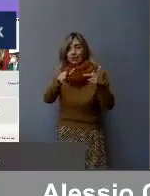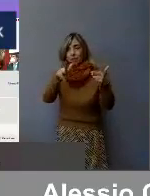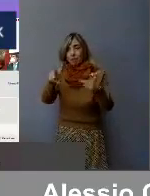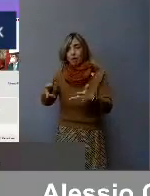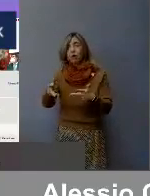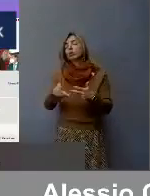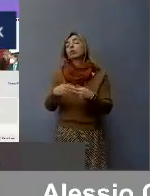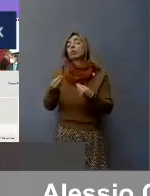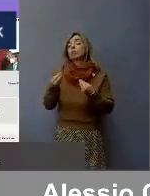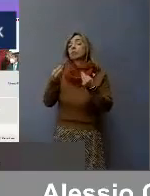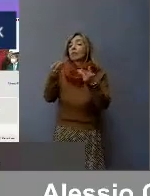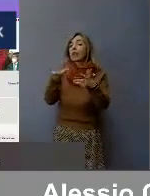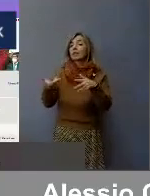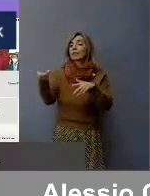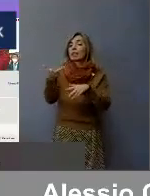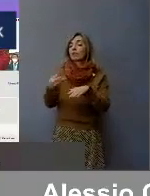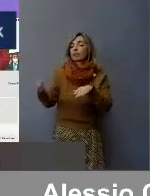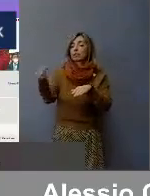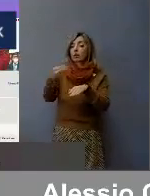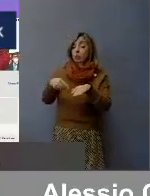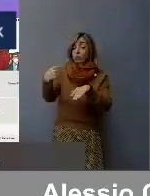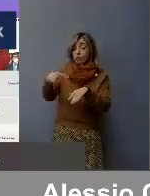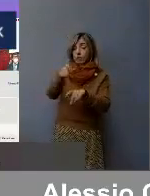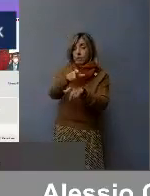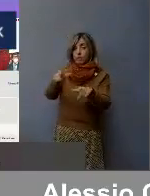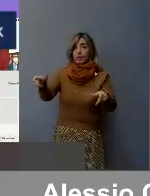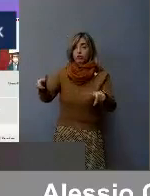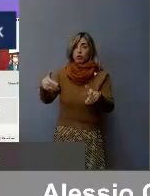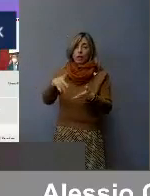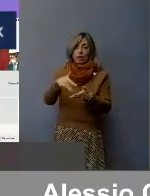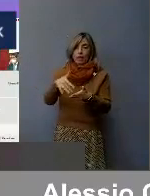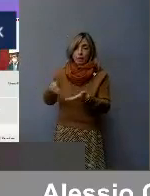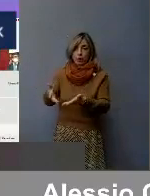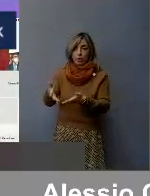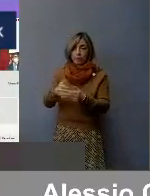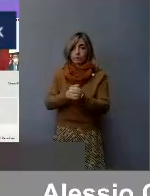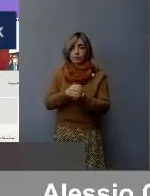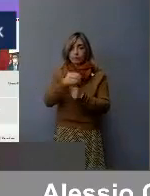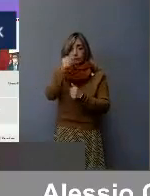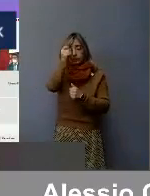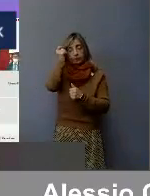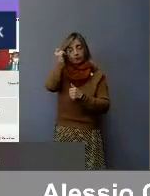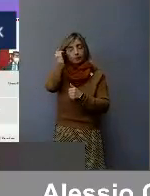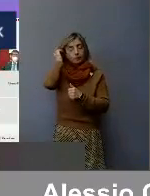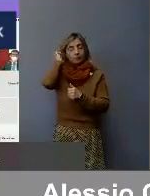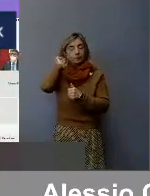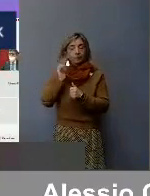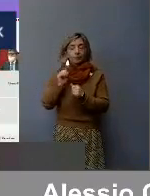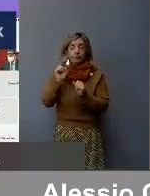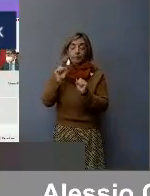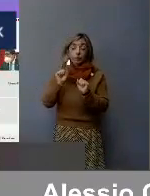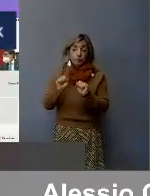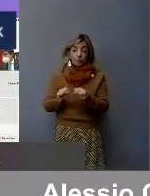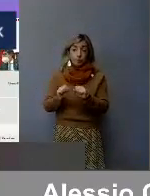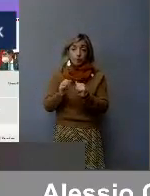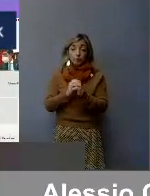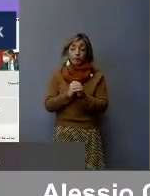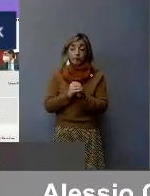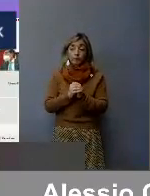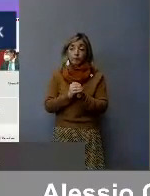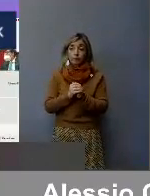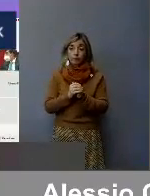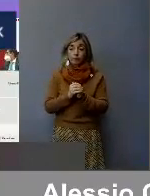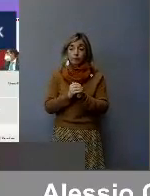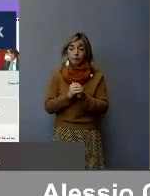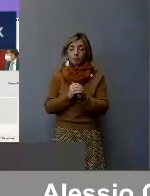aggiuntivi a queste persone debole e si può quindi senza dubbio ampliare